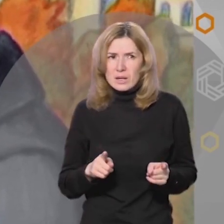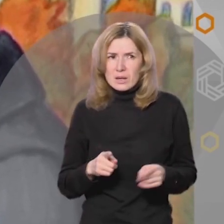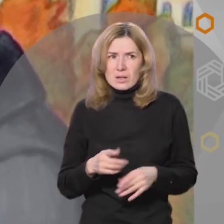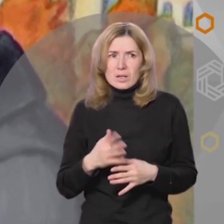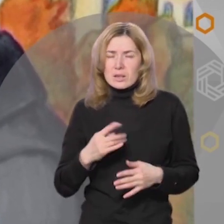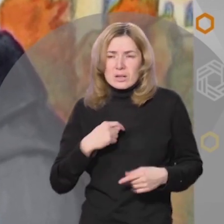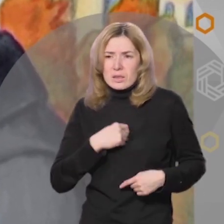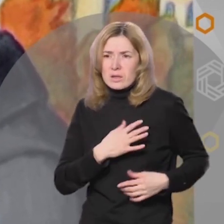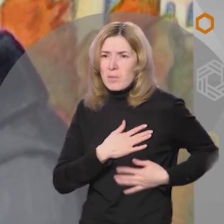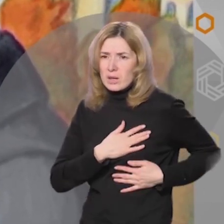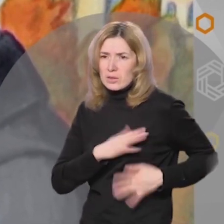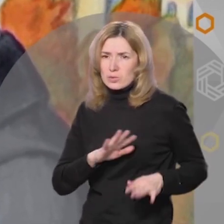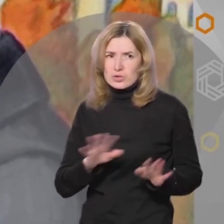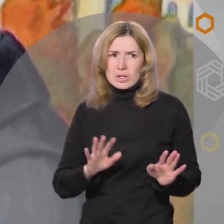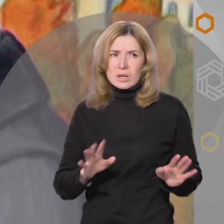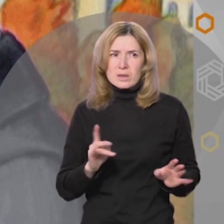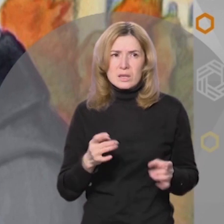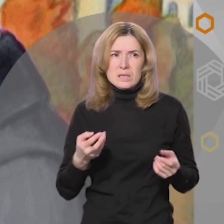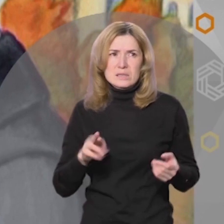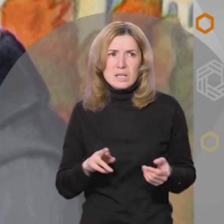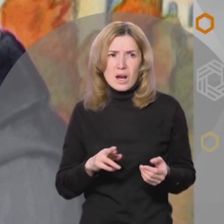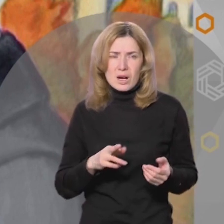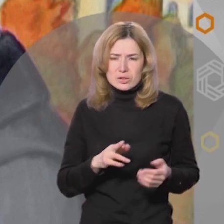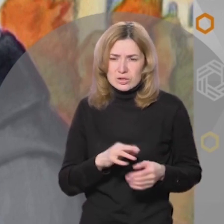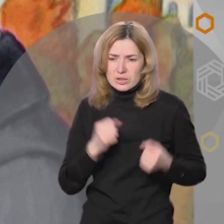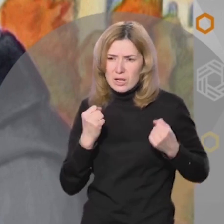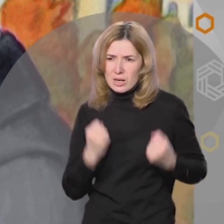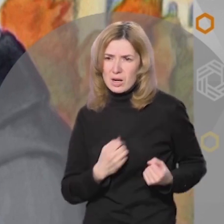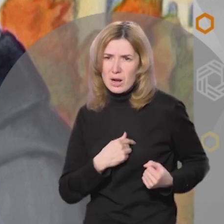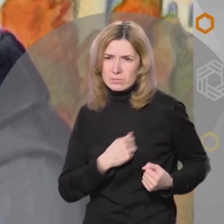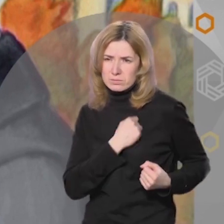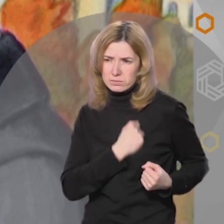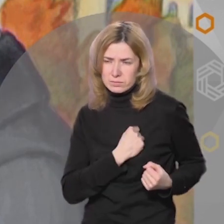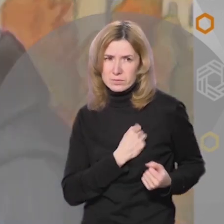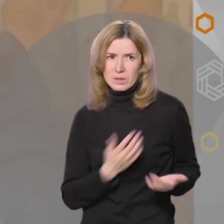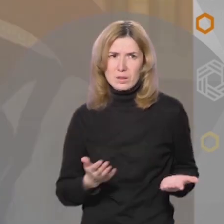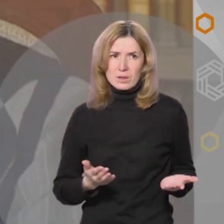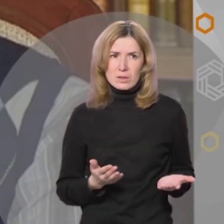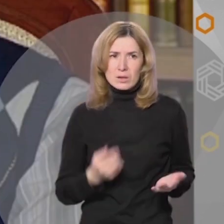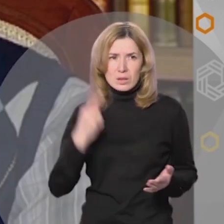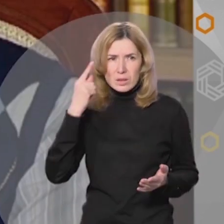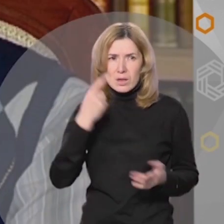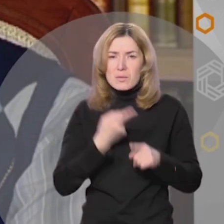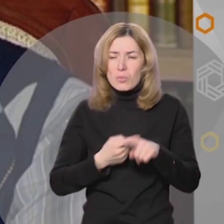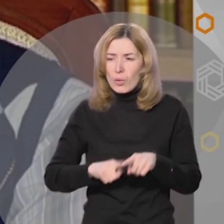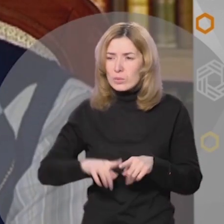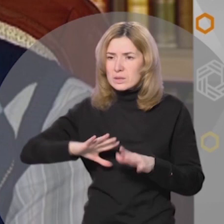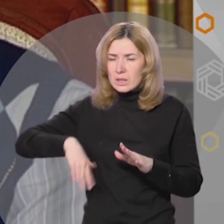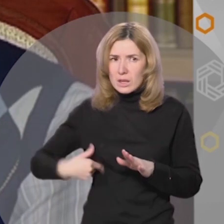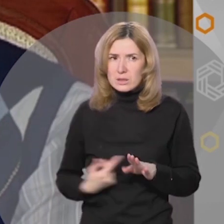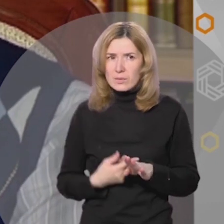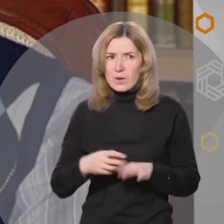чай и моя душа для него незряшный камень в придорожной канаве». И после